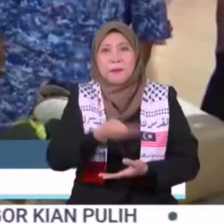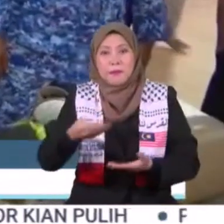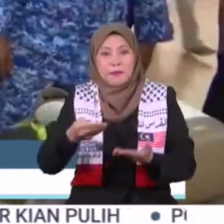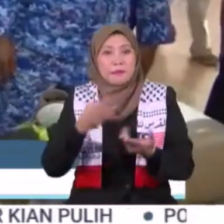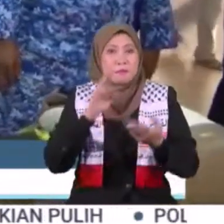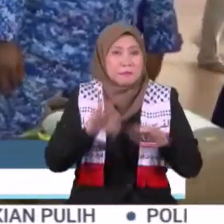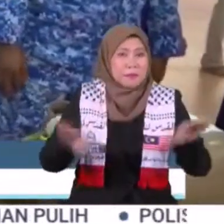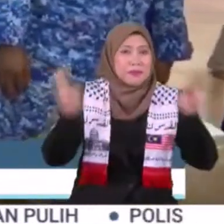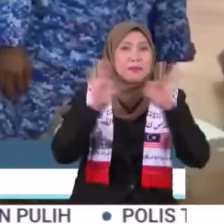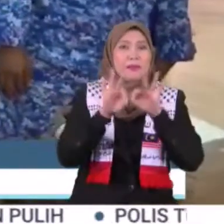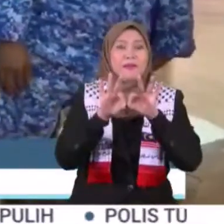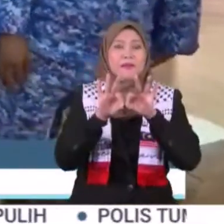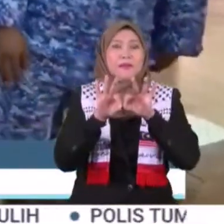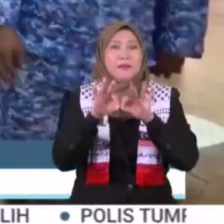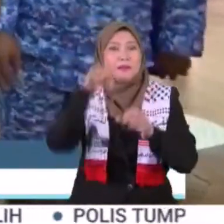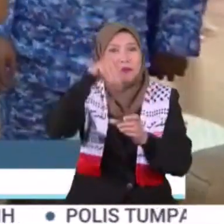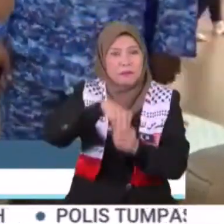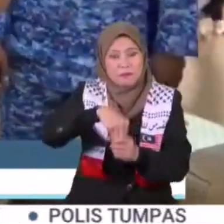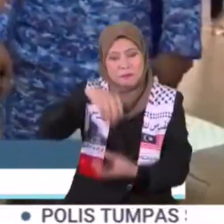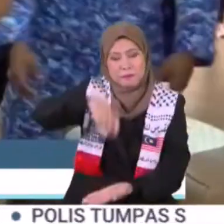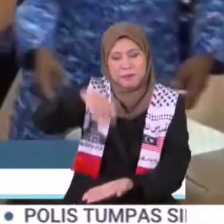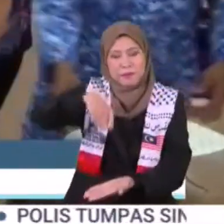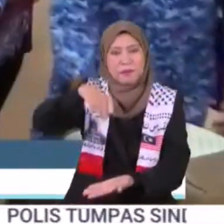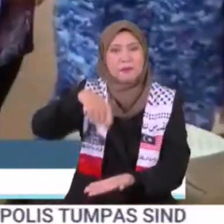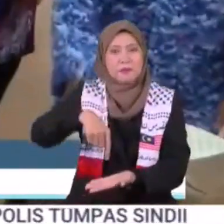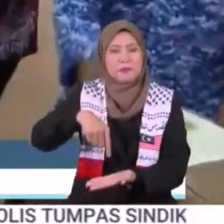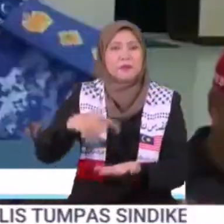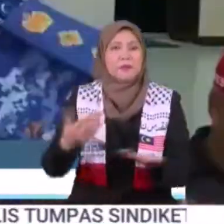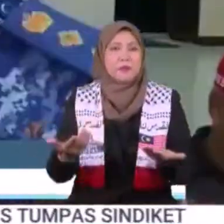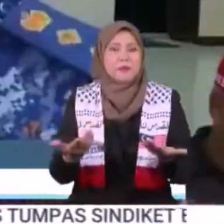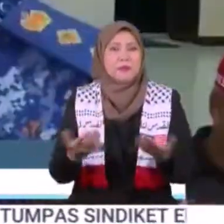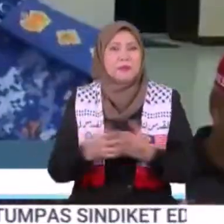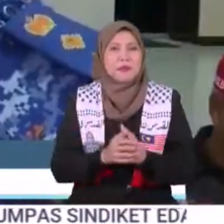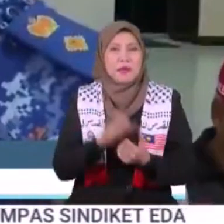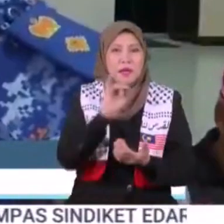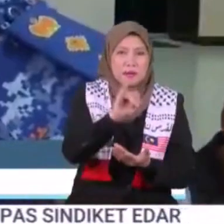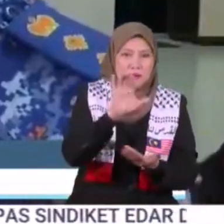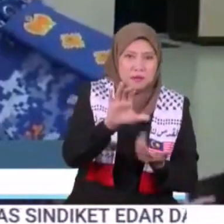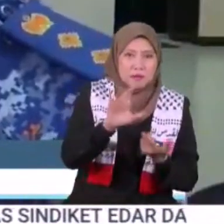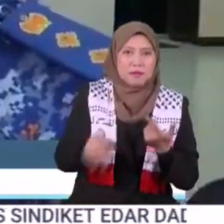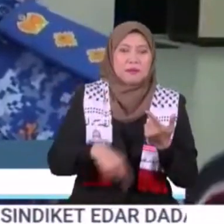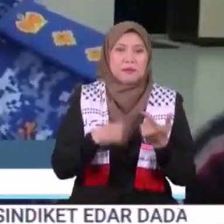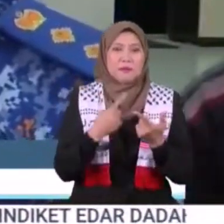punya dokumen-dokumen berkenaan dengan kita punya IC,